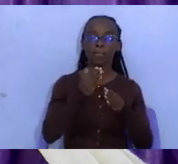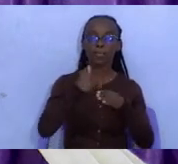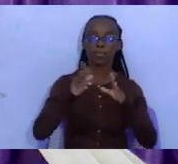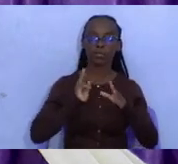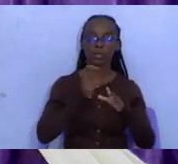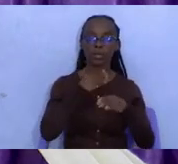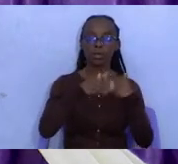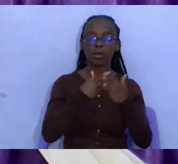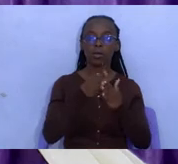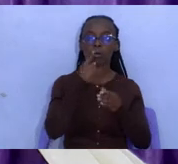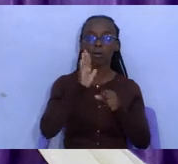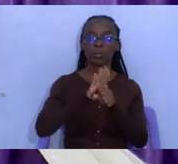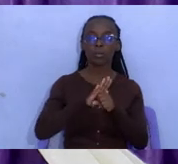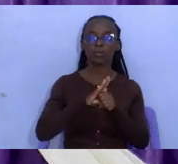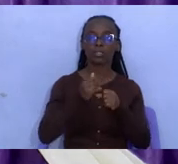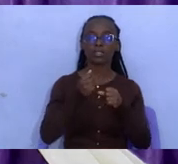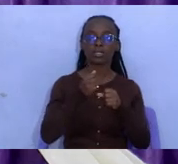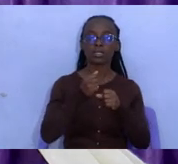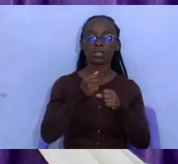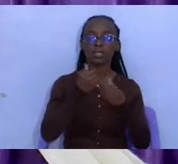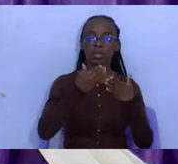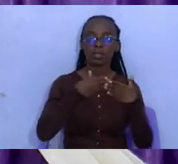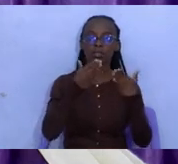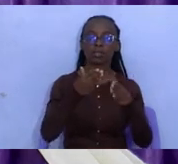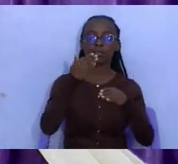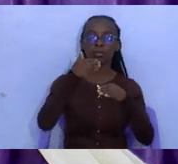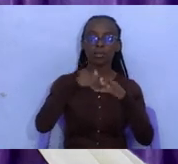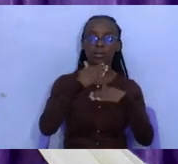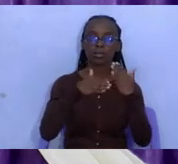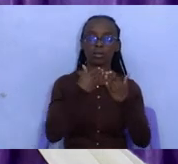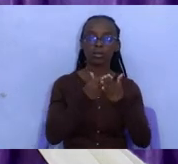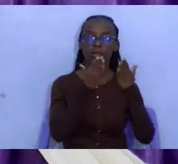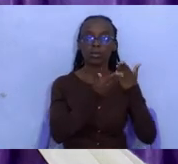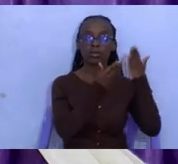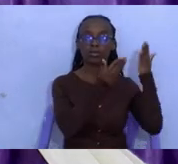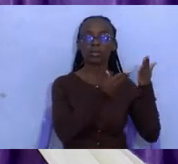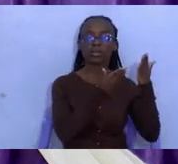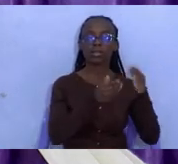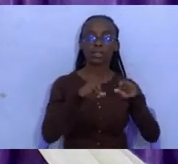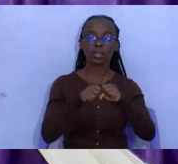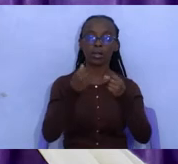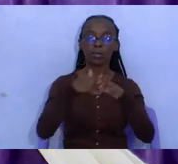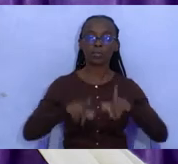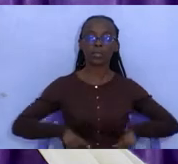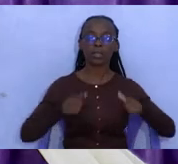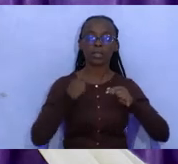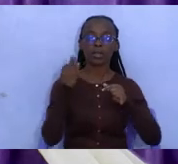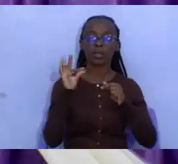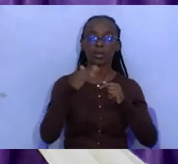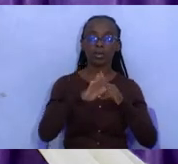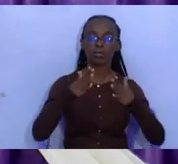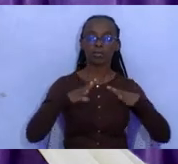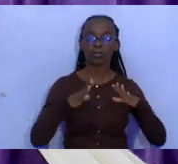Ahadi zote umeziachilia kwa kila aina ya utoaji, Bwana, wacha zitimie kwa maisha ya watu wako. Pia ukasema